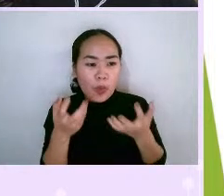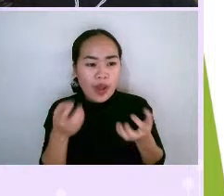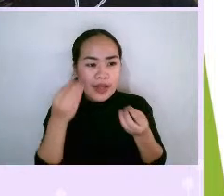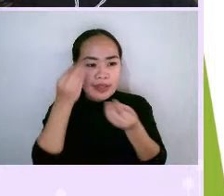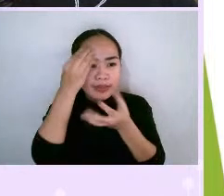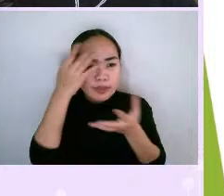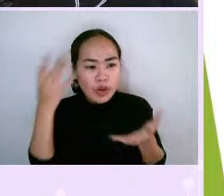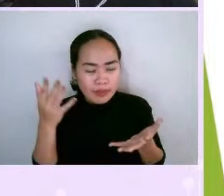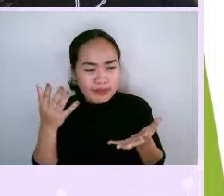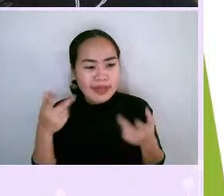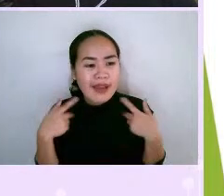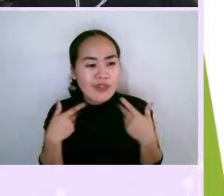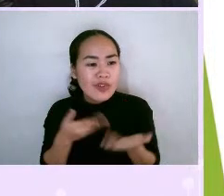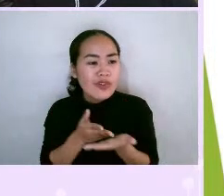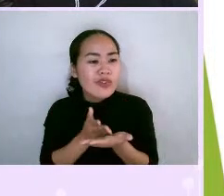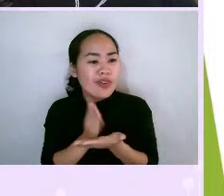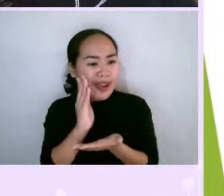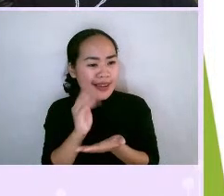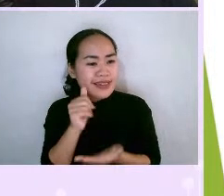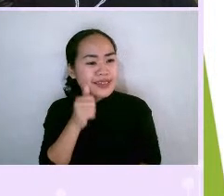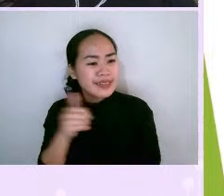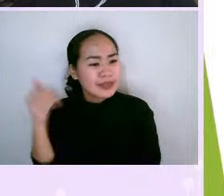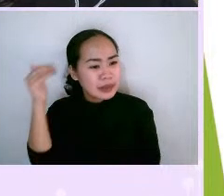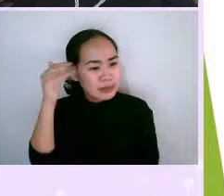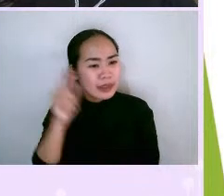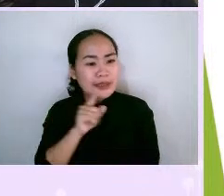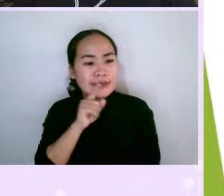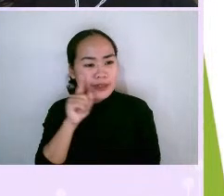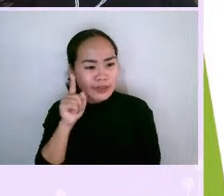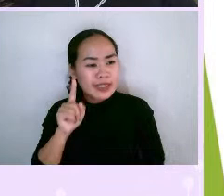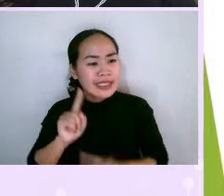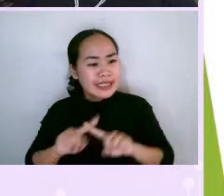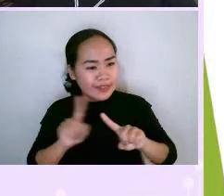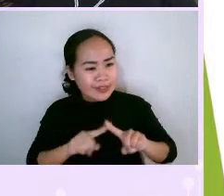ang karapatan ng kababaihan, kaya meron tayong iba-ibang